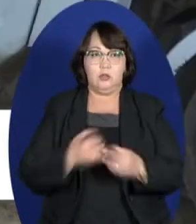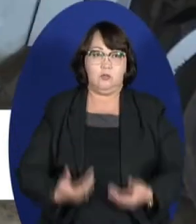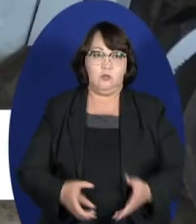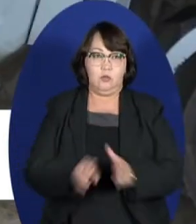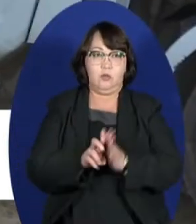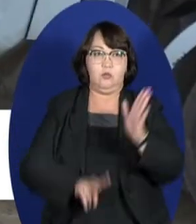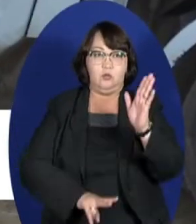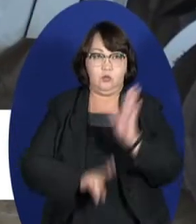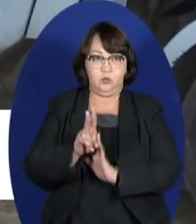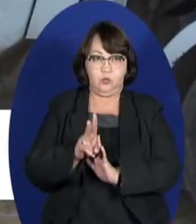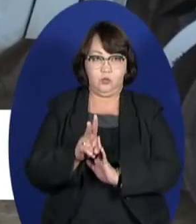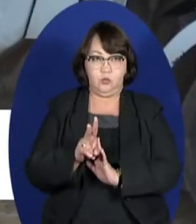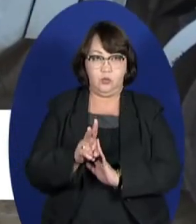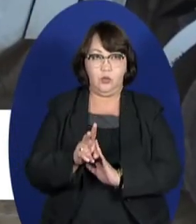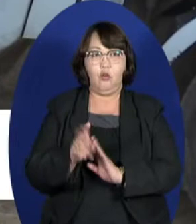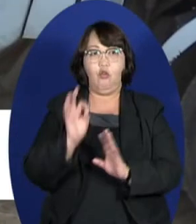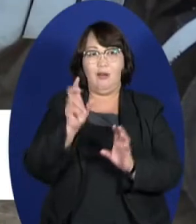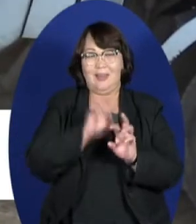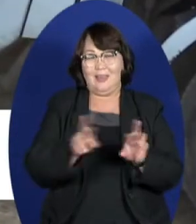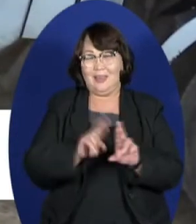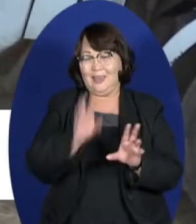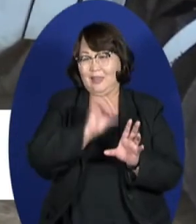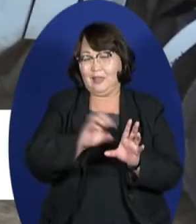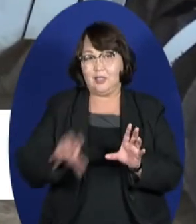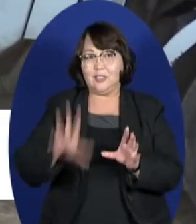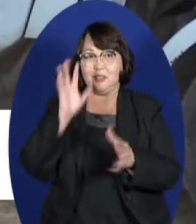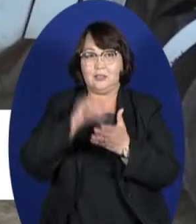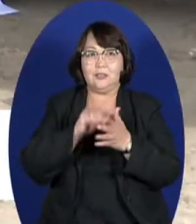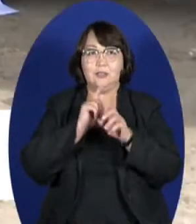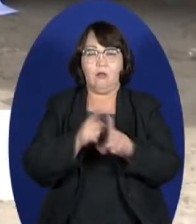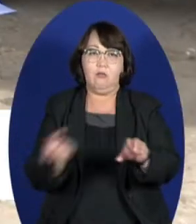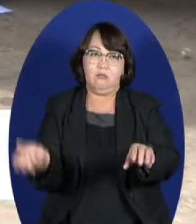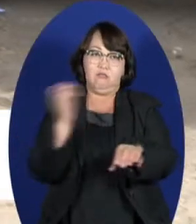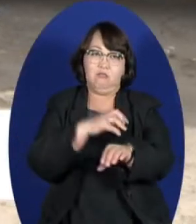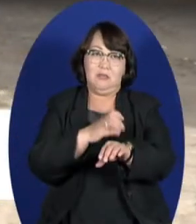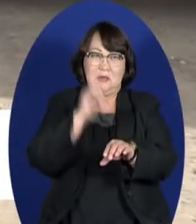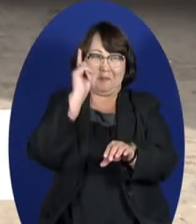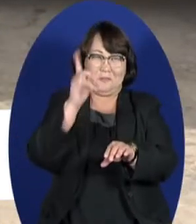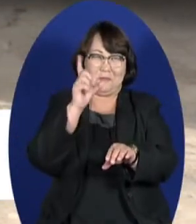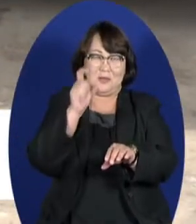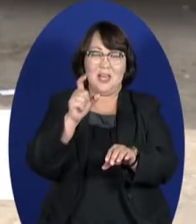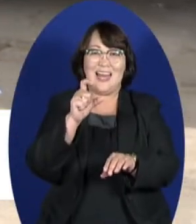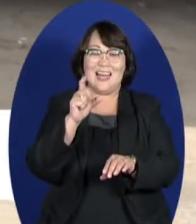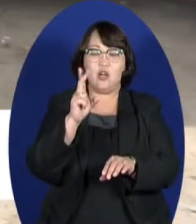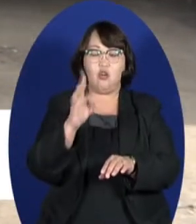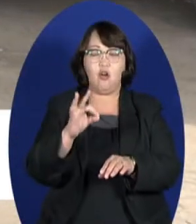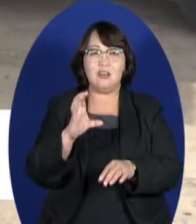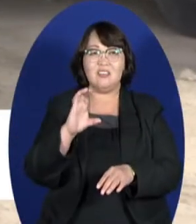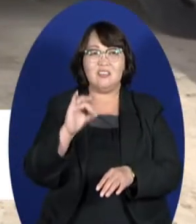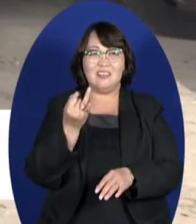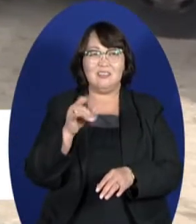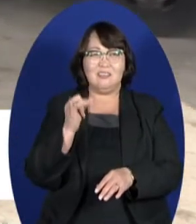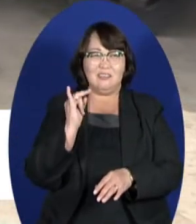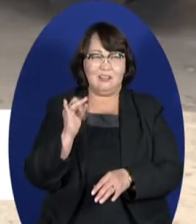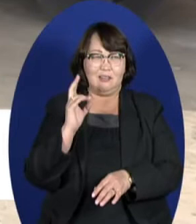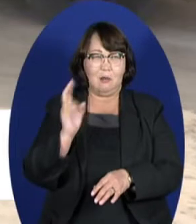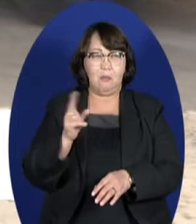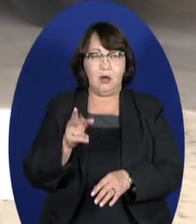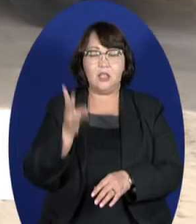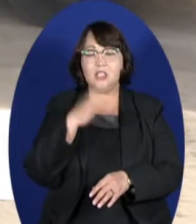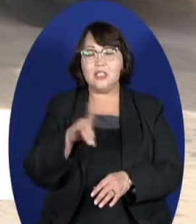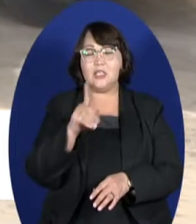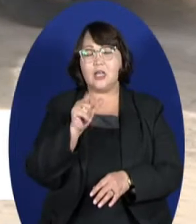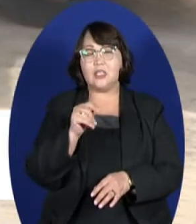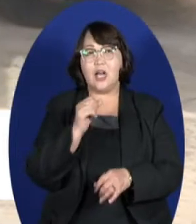болох юм. Ангилан ялгасан хогийг стандартын дагуу ачих асуудал тулгардаг одоогоор Eco City Selection кампайн нийслэлийн захирагчийн ажлын